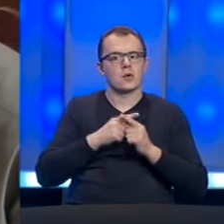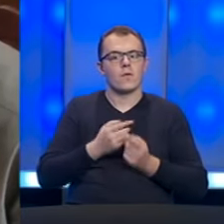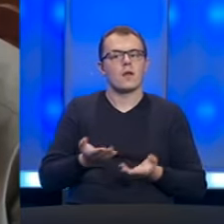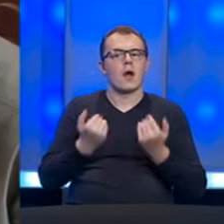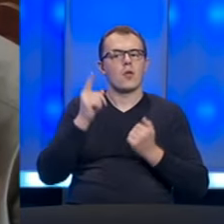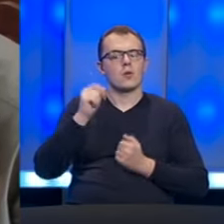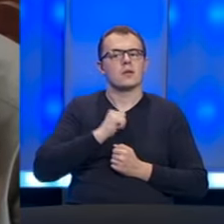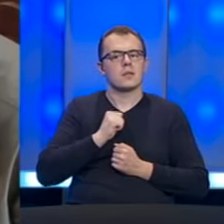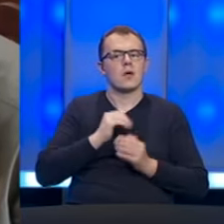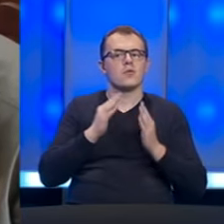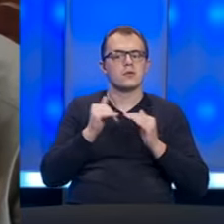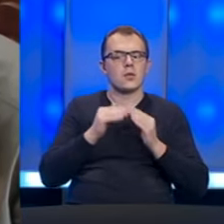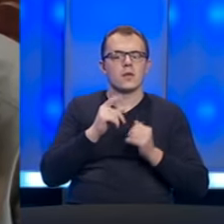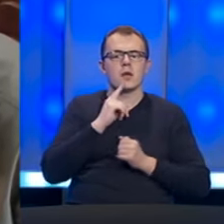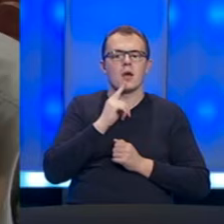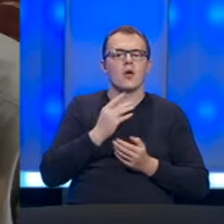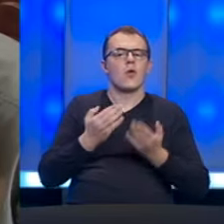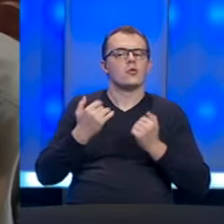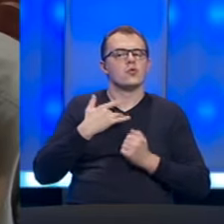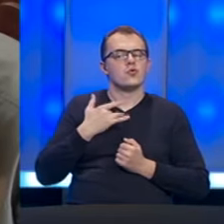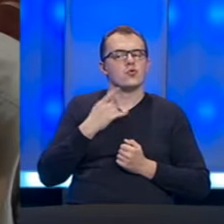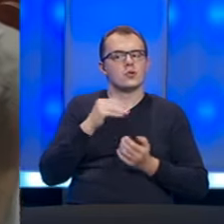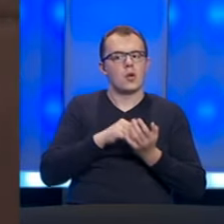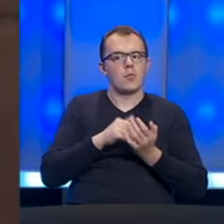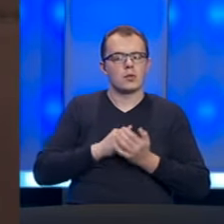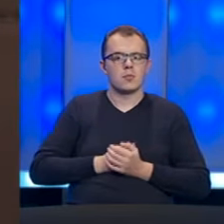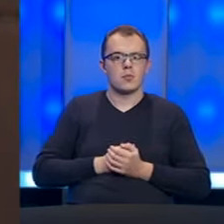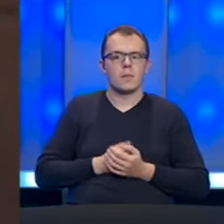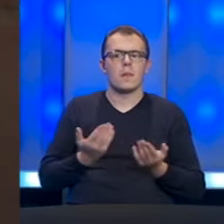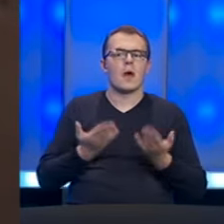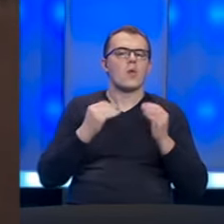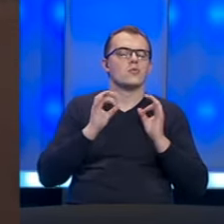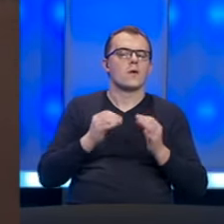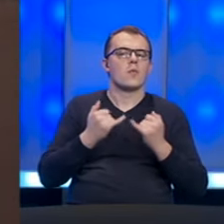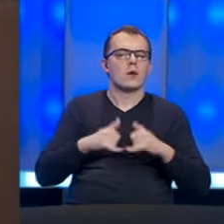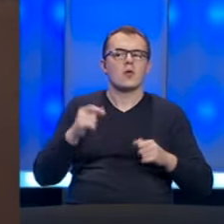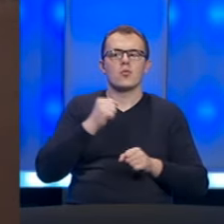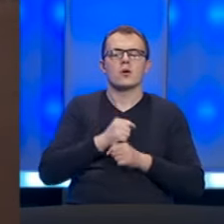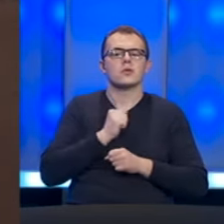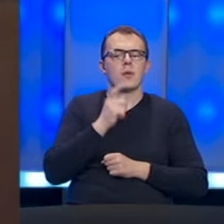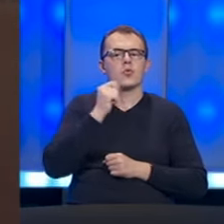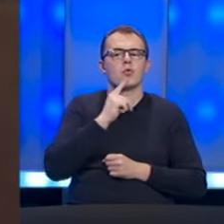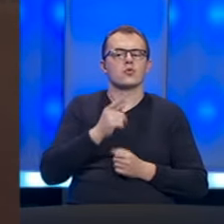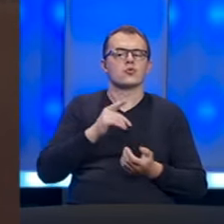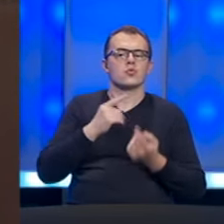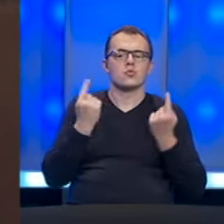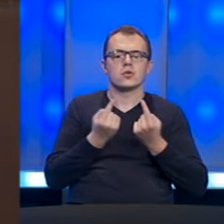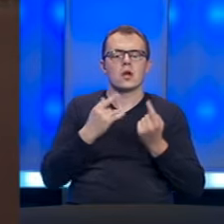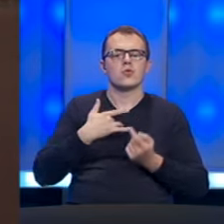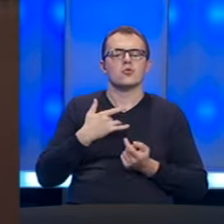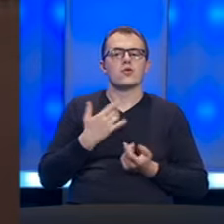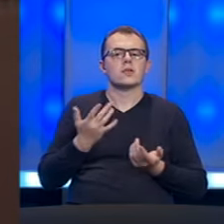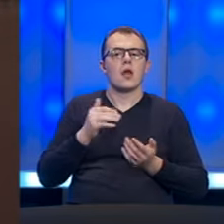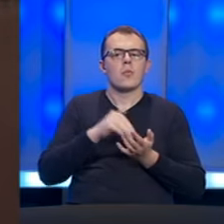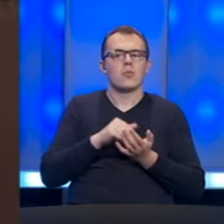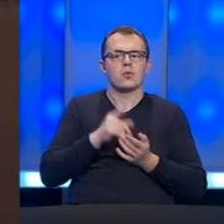ali i oni imaju stanovnike koji su u socijalnoj potrebi. Pa kao u svakom gradu i u Gacku imamo ljudi koji su u stanju socijalne potrebe, znači to što